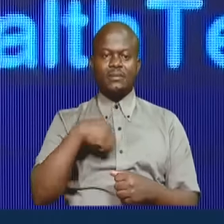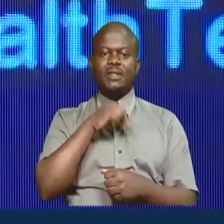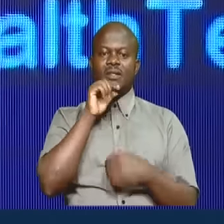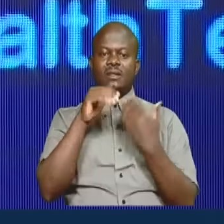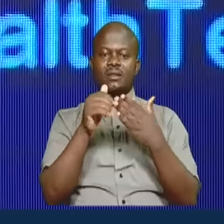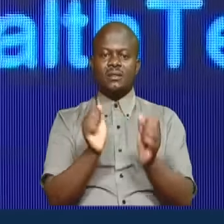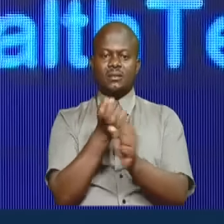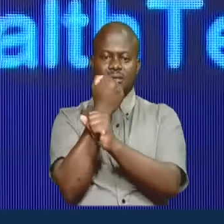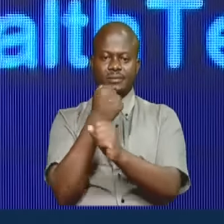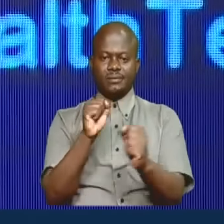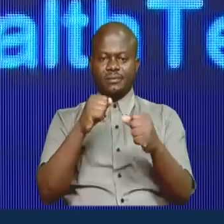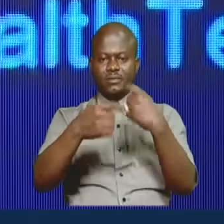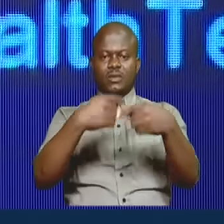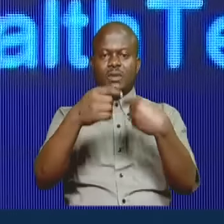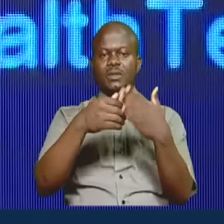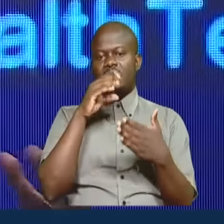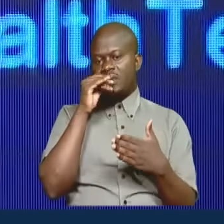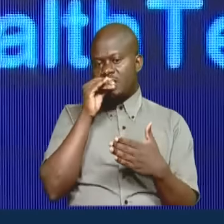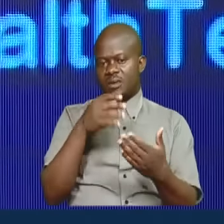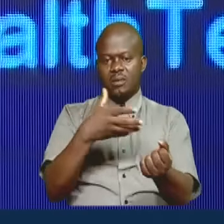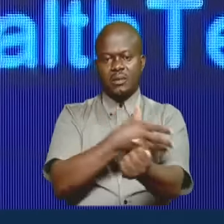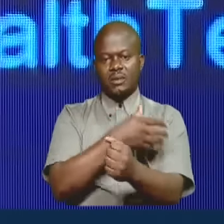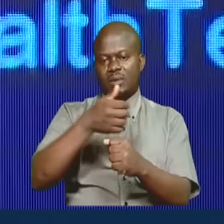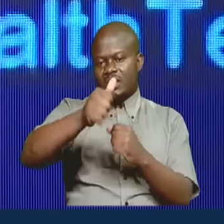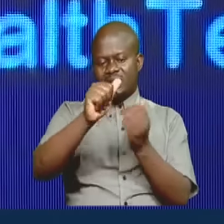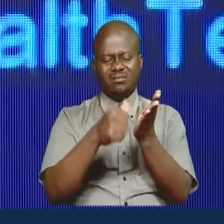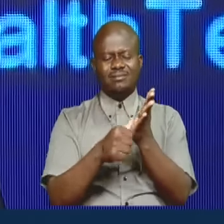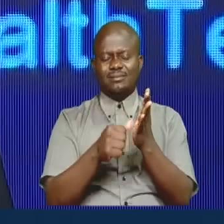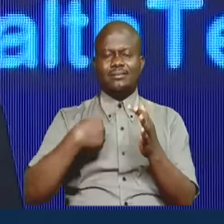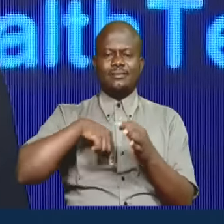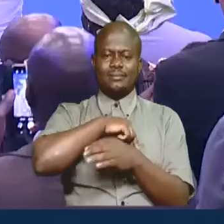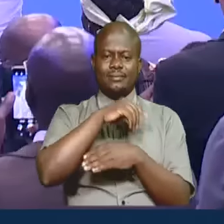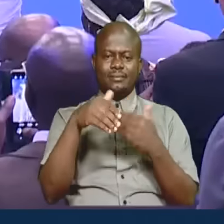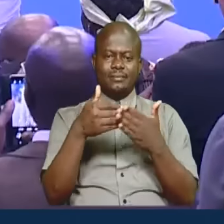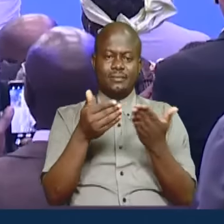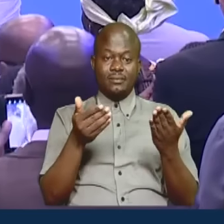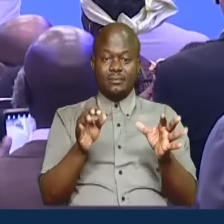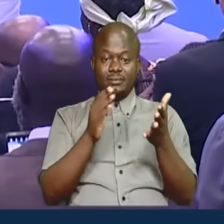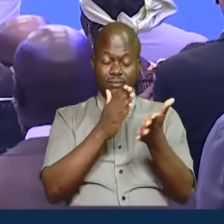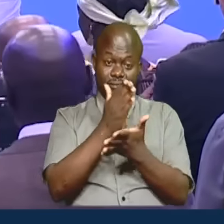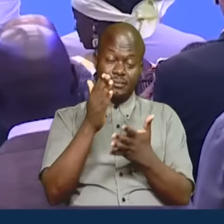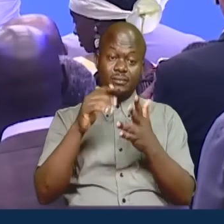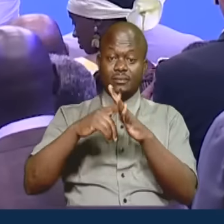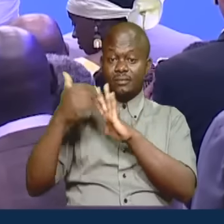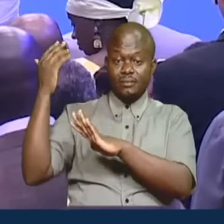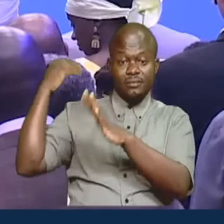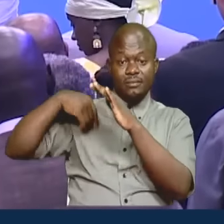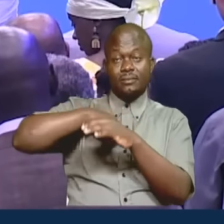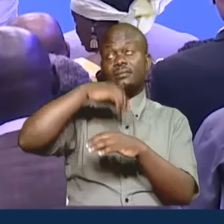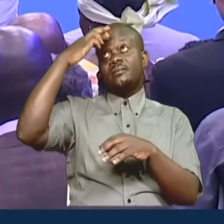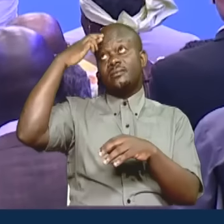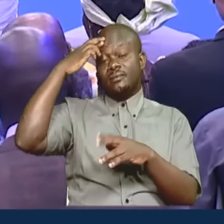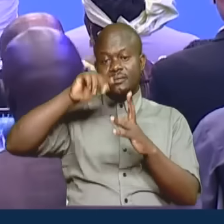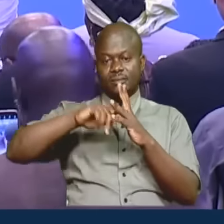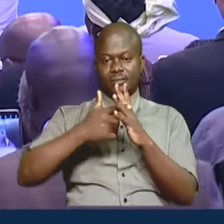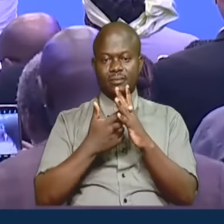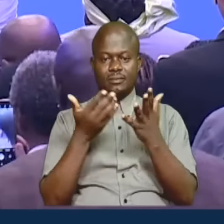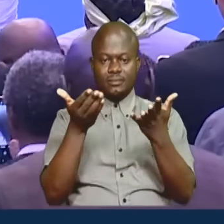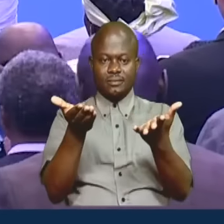Ntitwagakwiye gukomeza tuvuga ubushobozi kwari cyo kibazo. Kuko nibyahozeho ndabyibuka dutangira iki